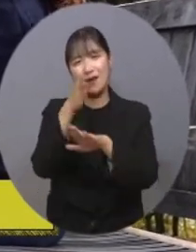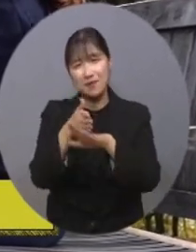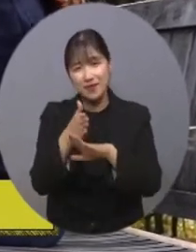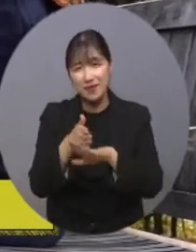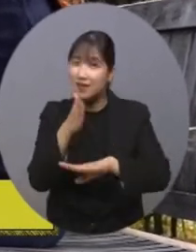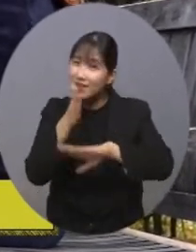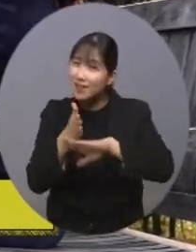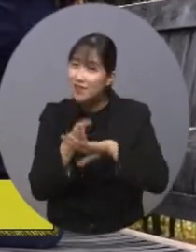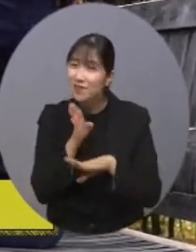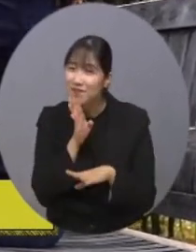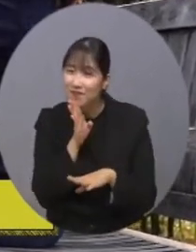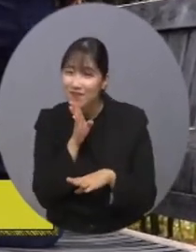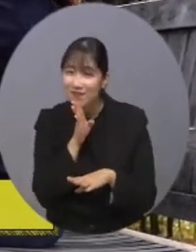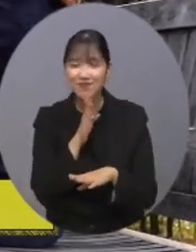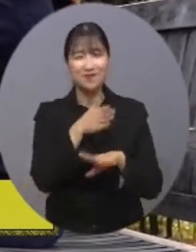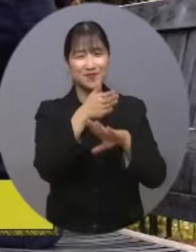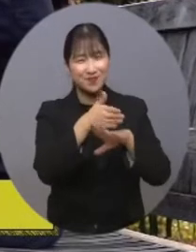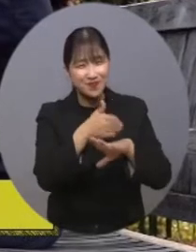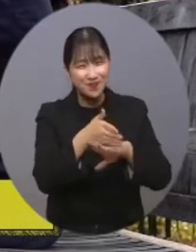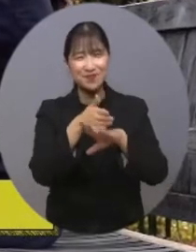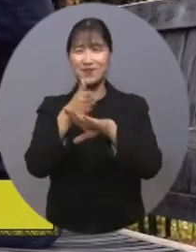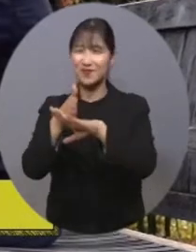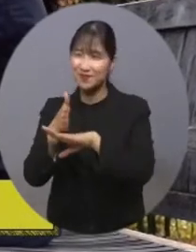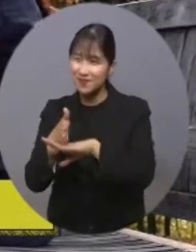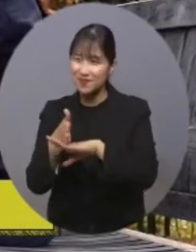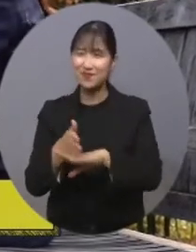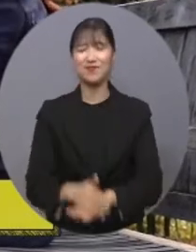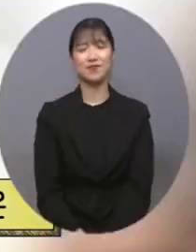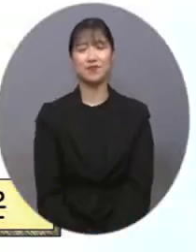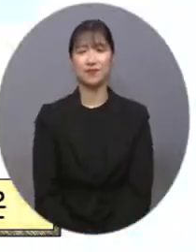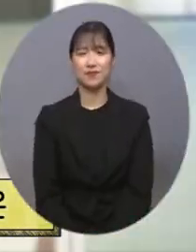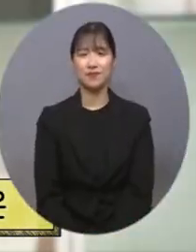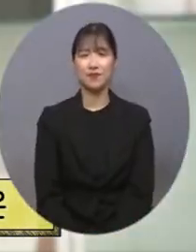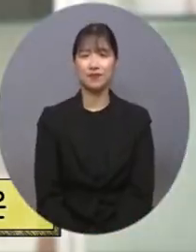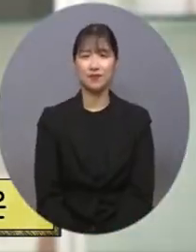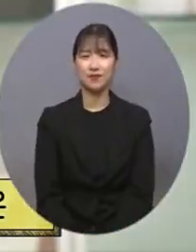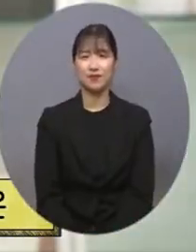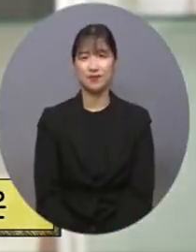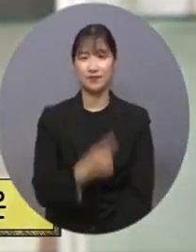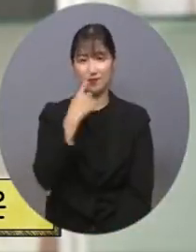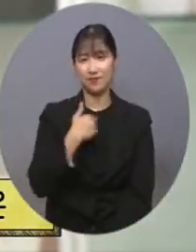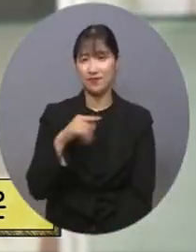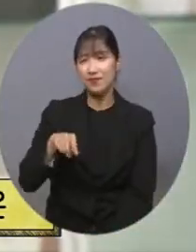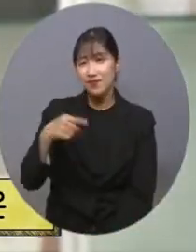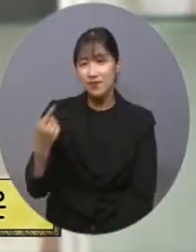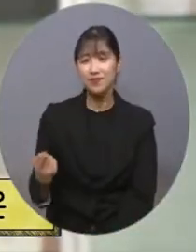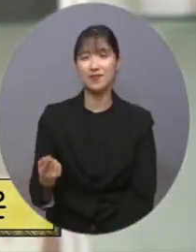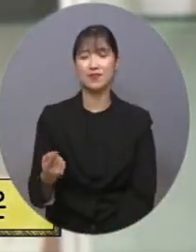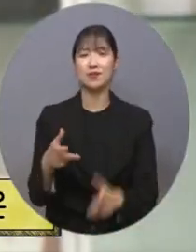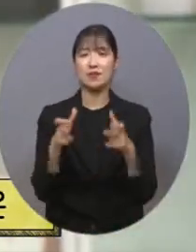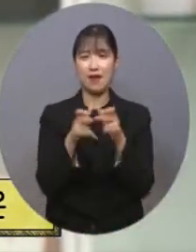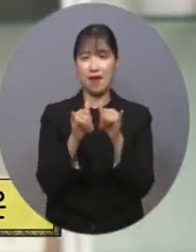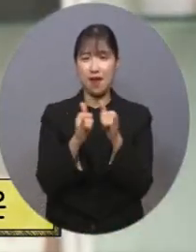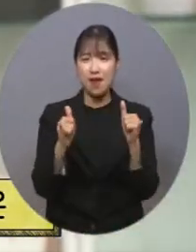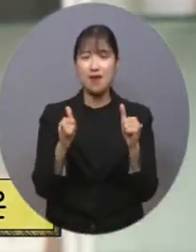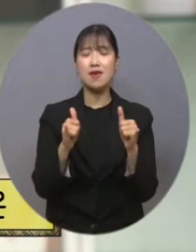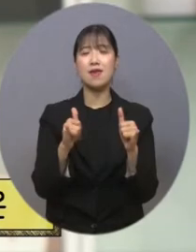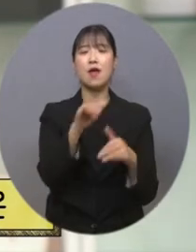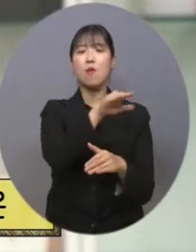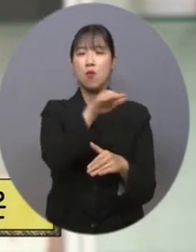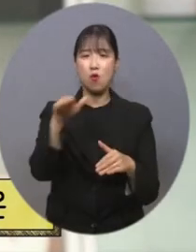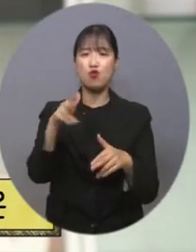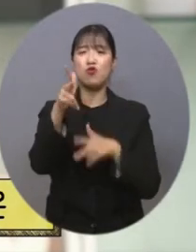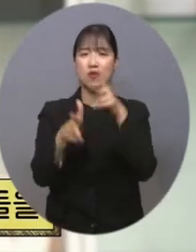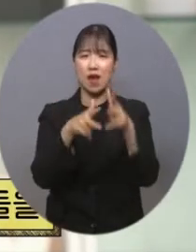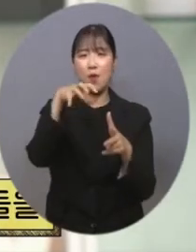감사합니다. 이거 맞죠? 예, 감사합니다. 감사합니다. 네, 지금 제 옆에는 장애인